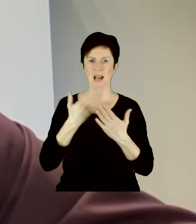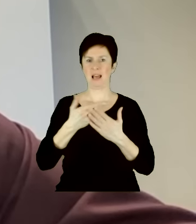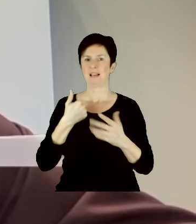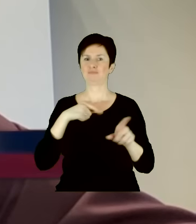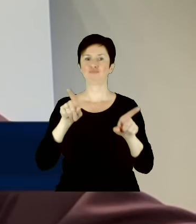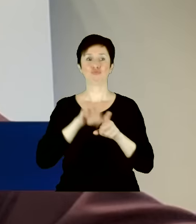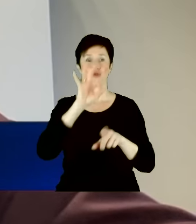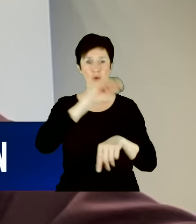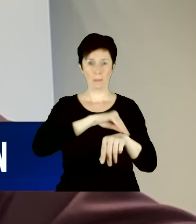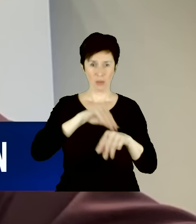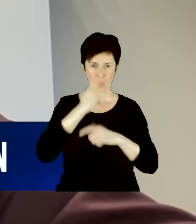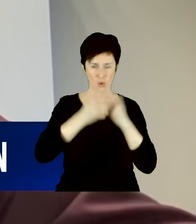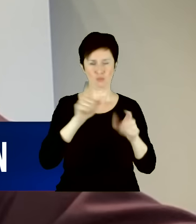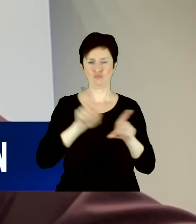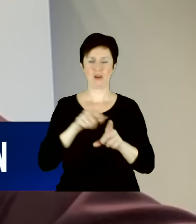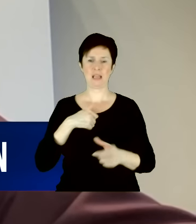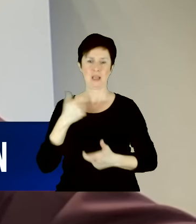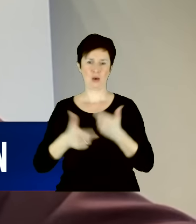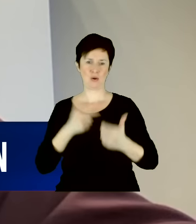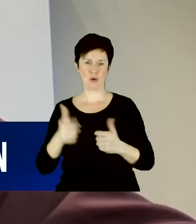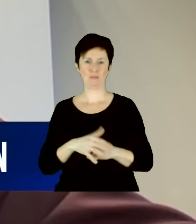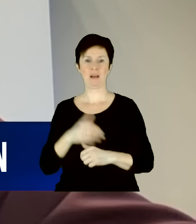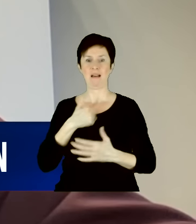oni korzystają. Mianowicie nagrać,